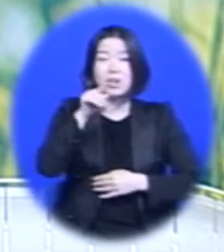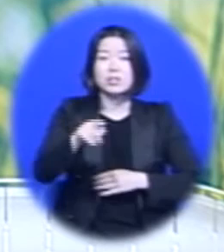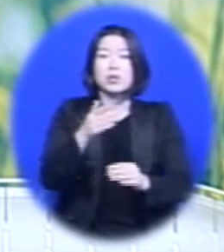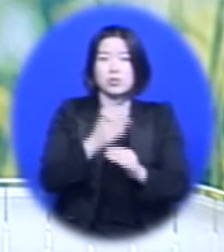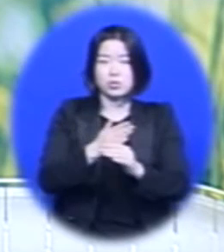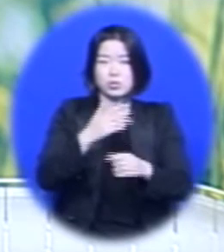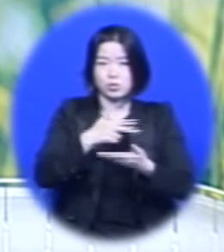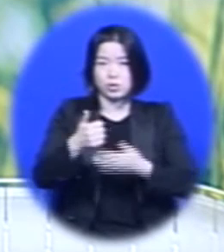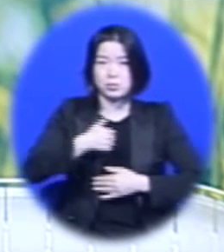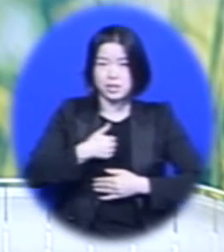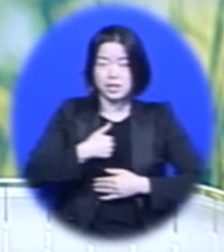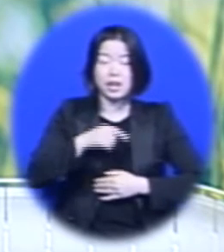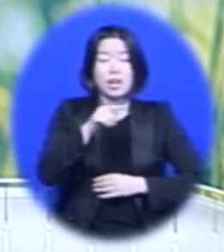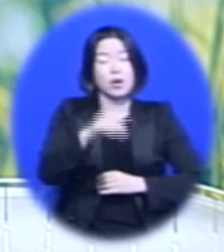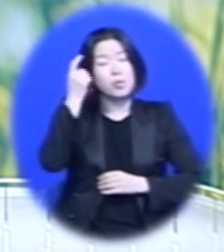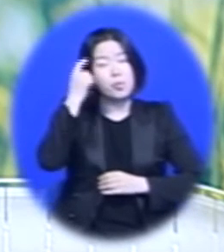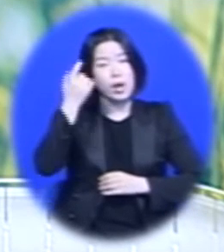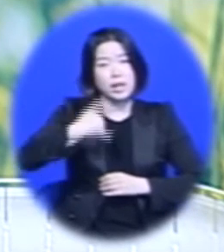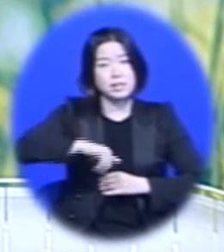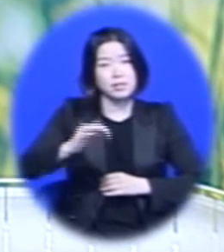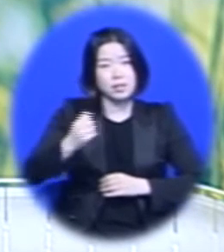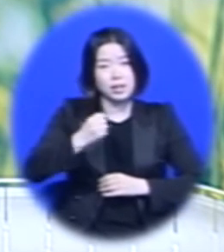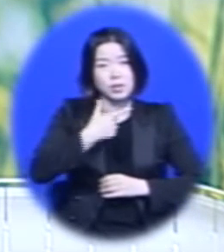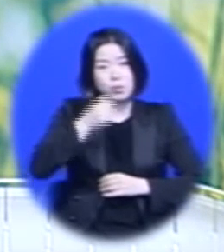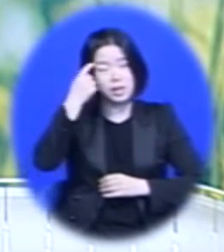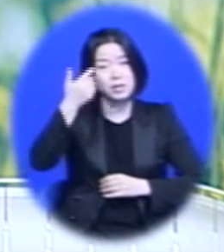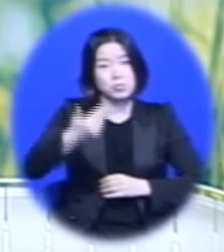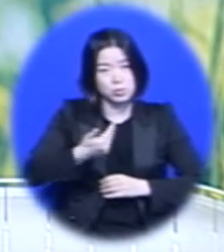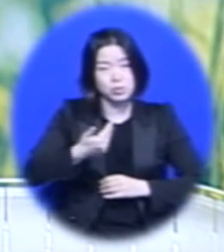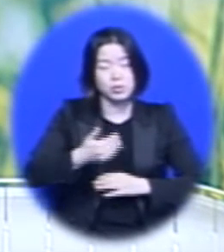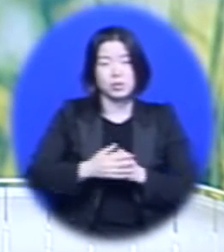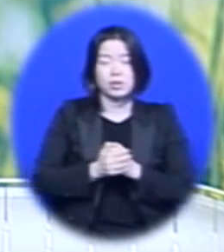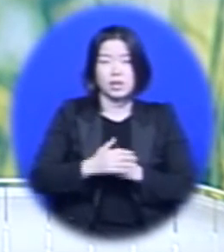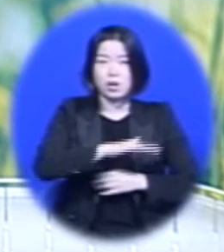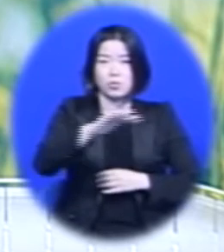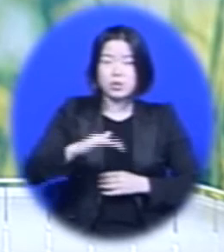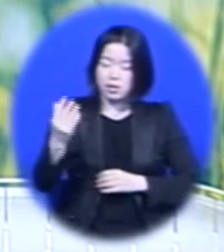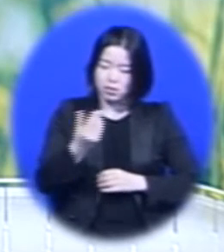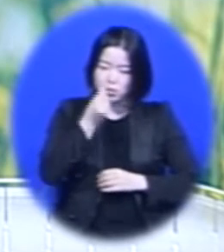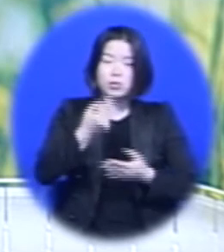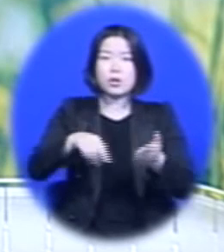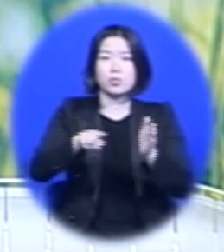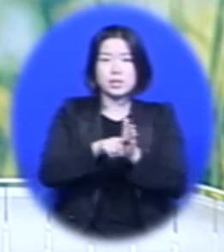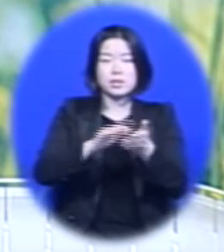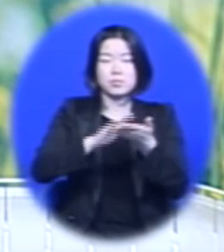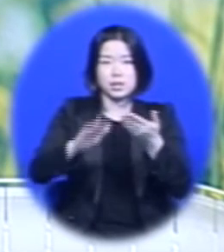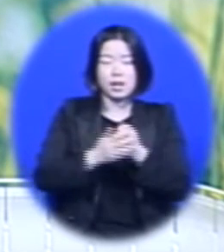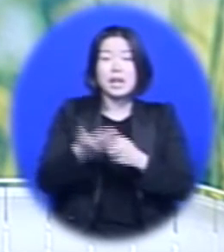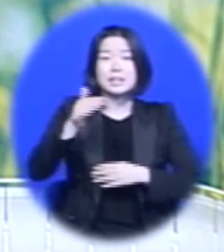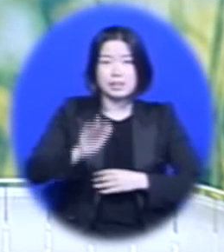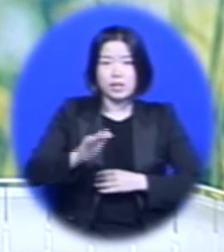날 주님은 제게 너는 왜 자녀를 갖기를 원하느냐고 물으셨고 우리의 거룩함을 위해서입니다.